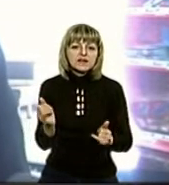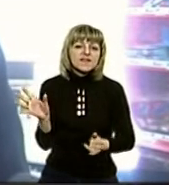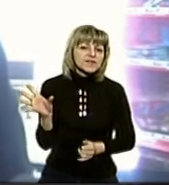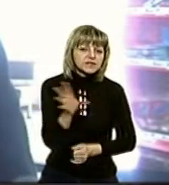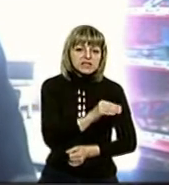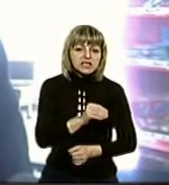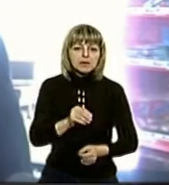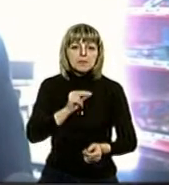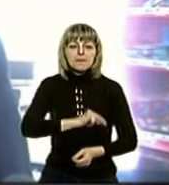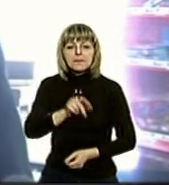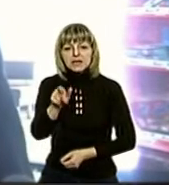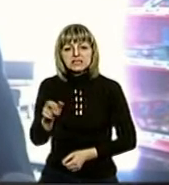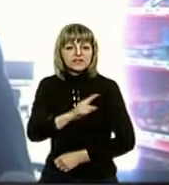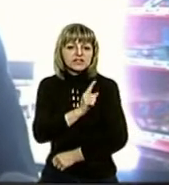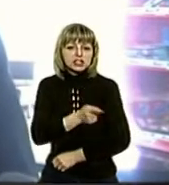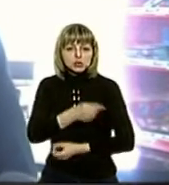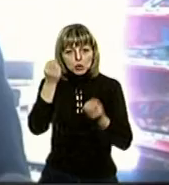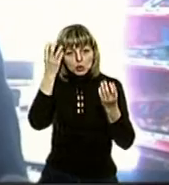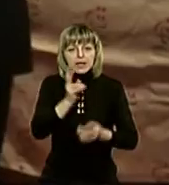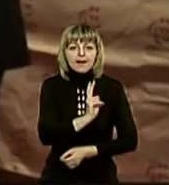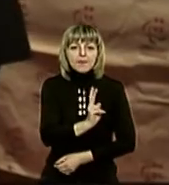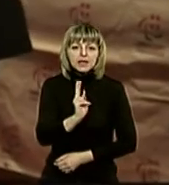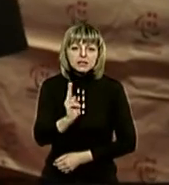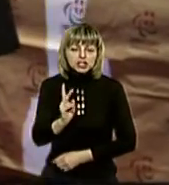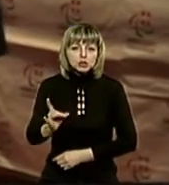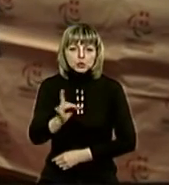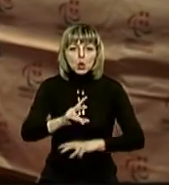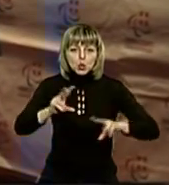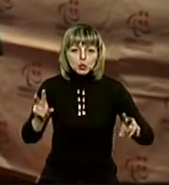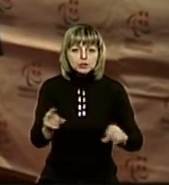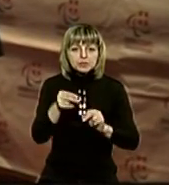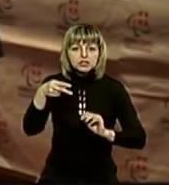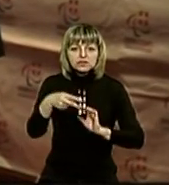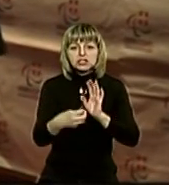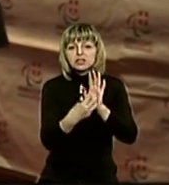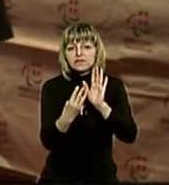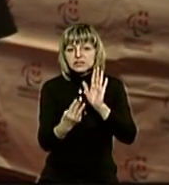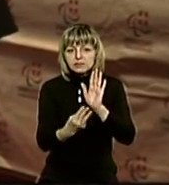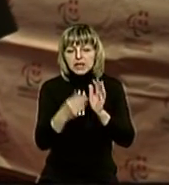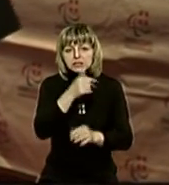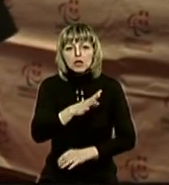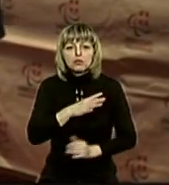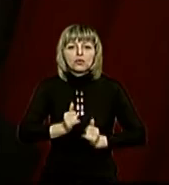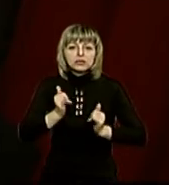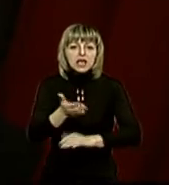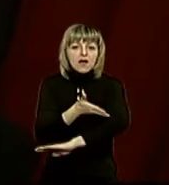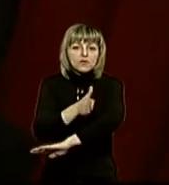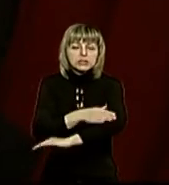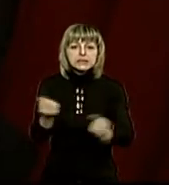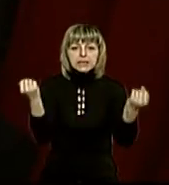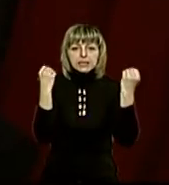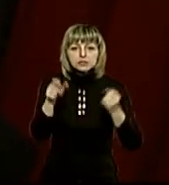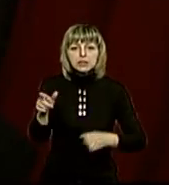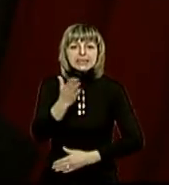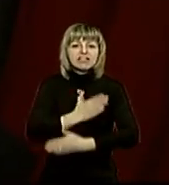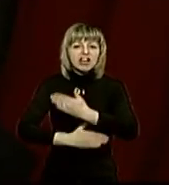всім працівникам фізичної культури Камінь-Каширського району. Успішним 2018 рік був для волинських